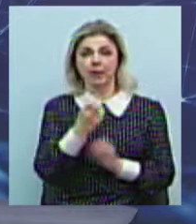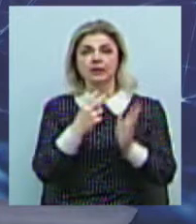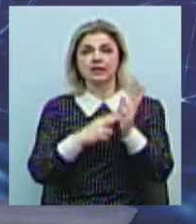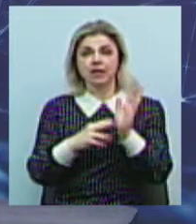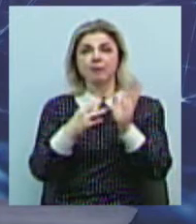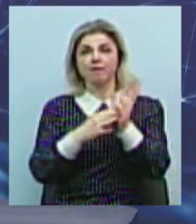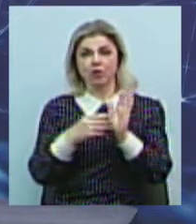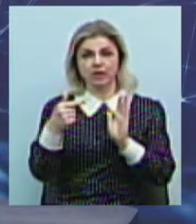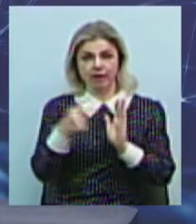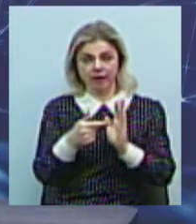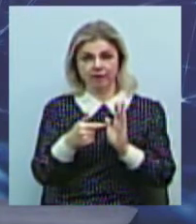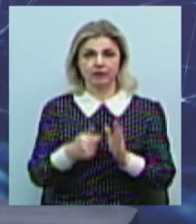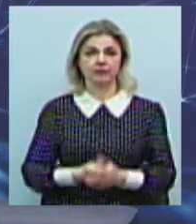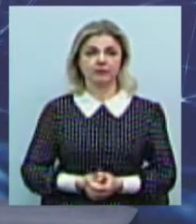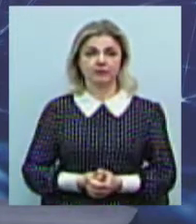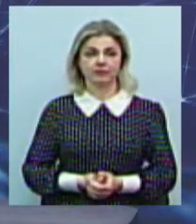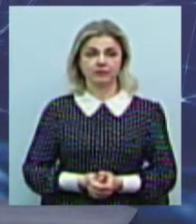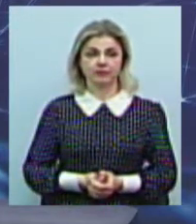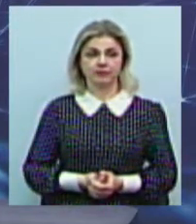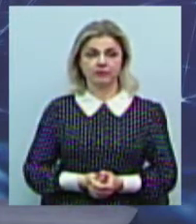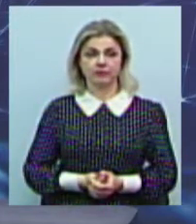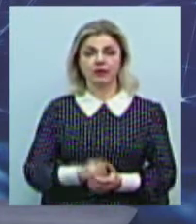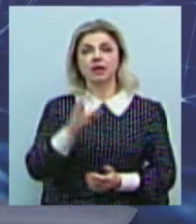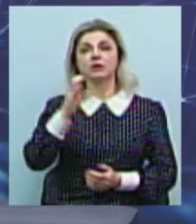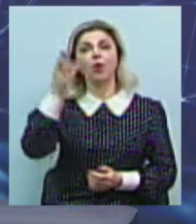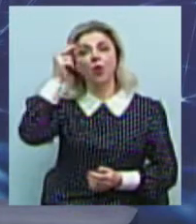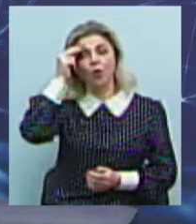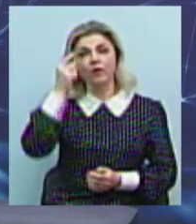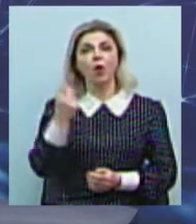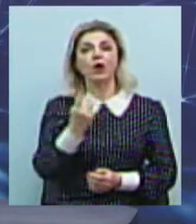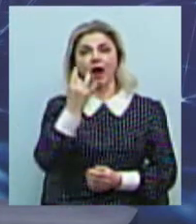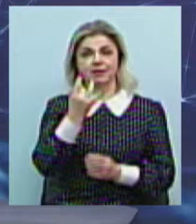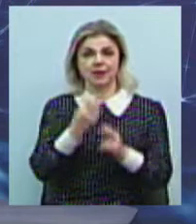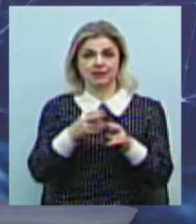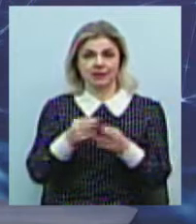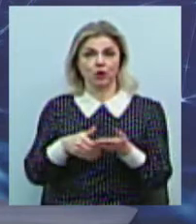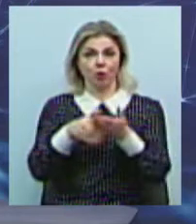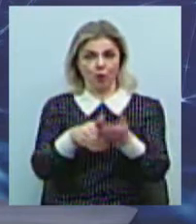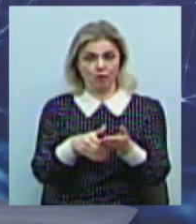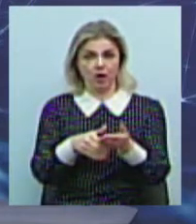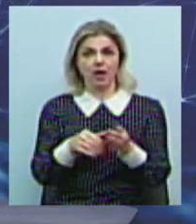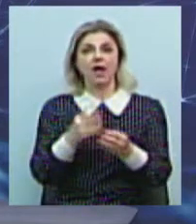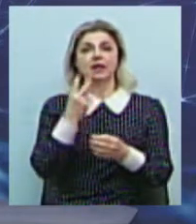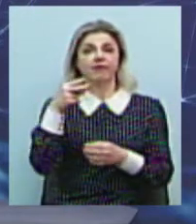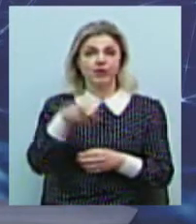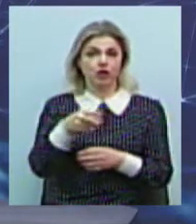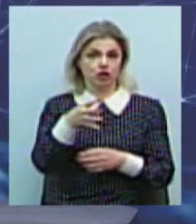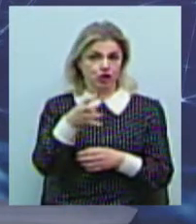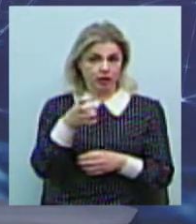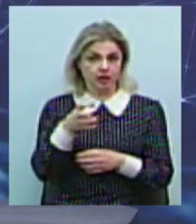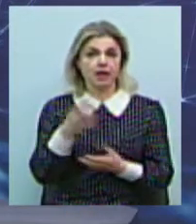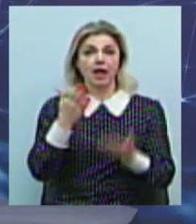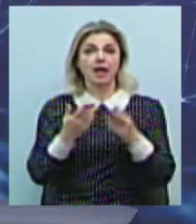578 гривень. Ну, це з урахуванням одноразової цієї допомоги, що я вже говорив, 2400. Якщо